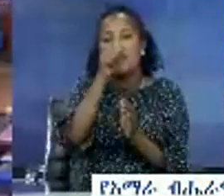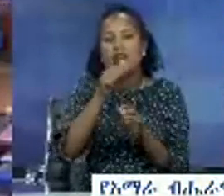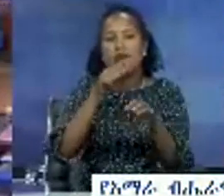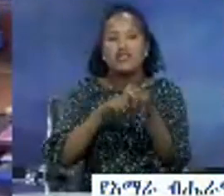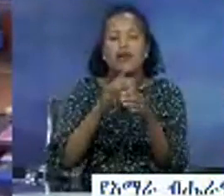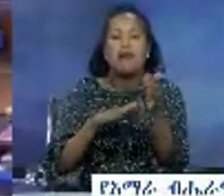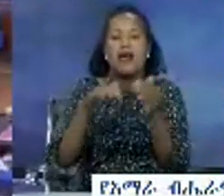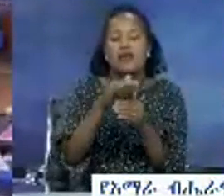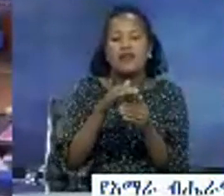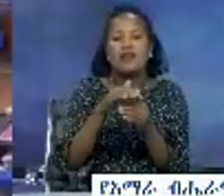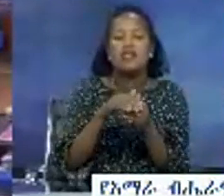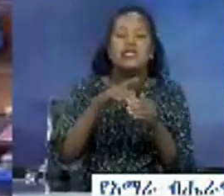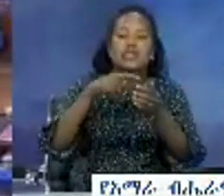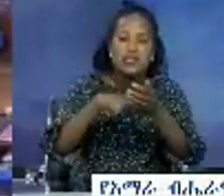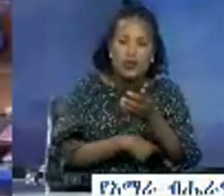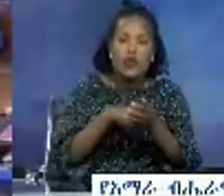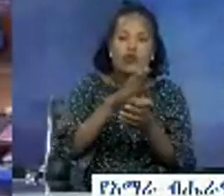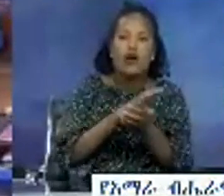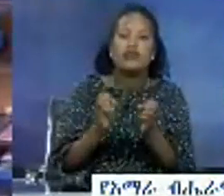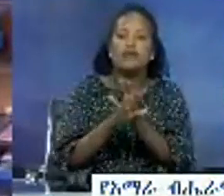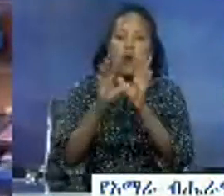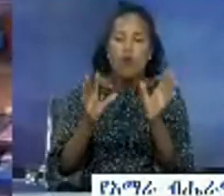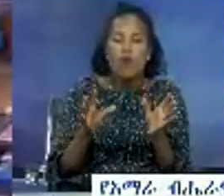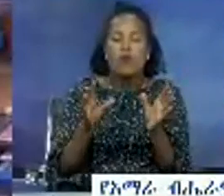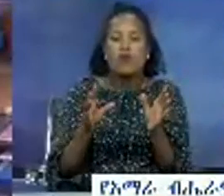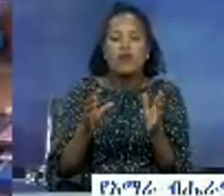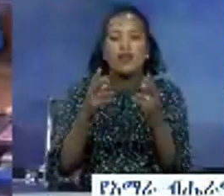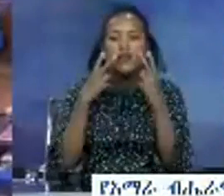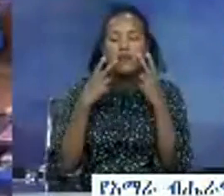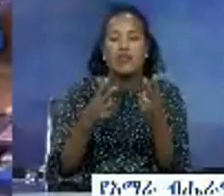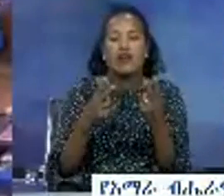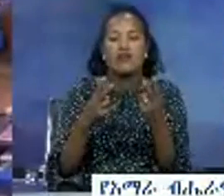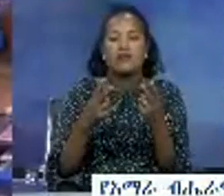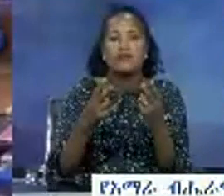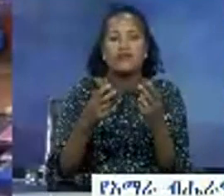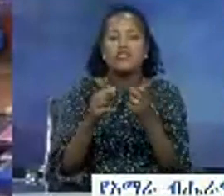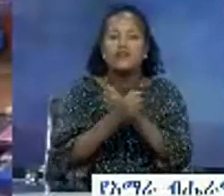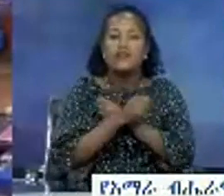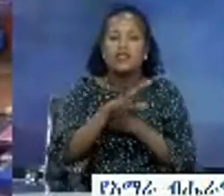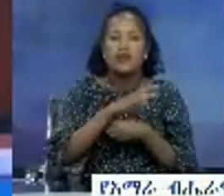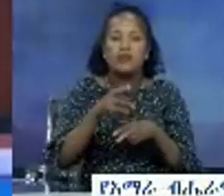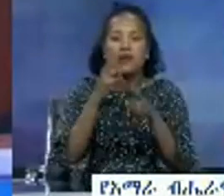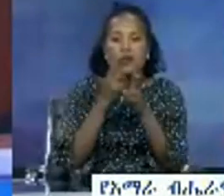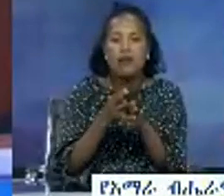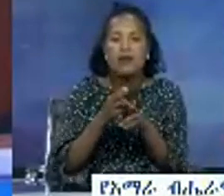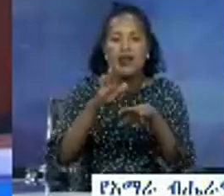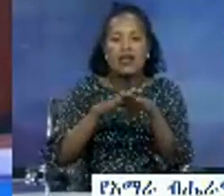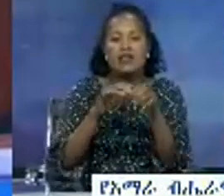በላይ ስር ሰዶና ደምቆ የሚታይ ፍቅርና መተማመን ላይ